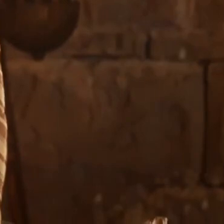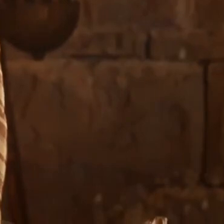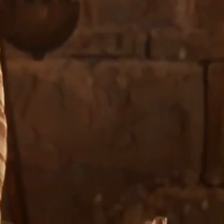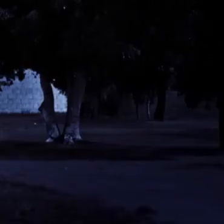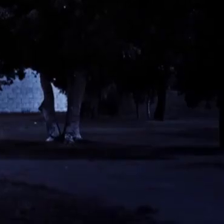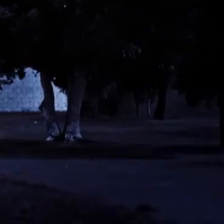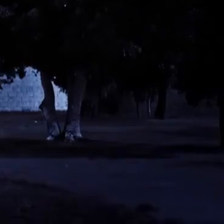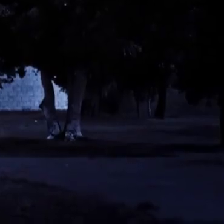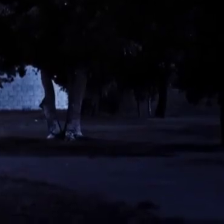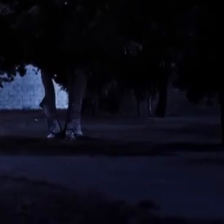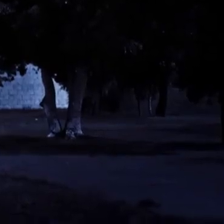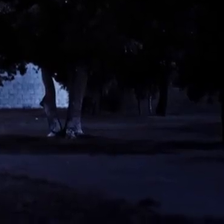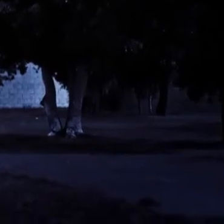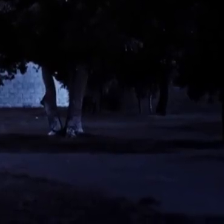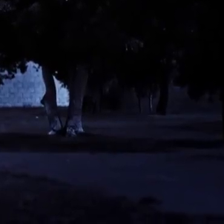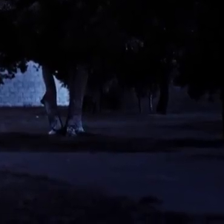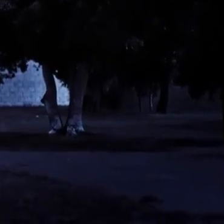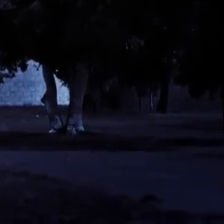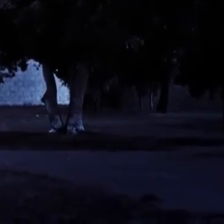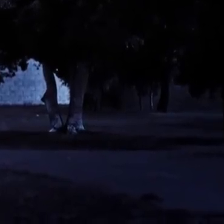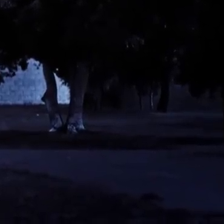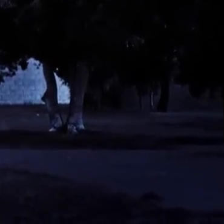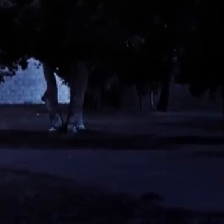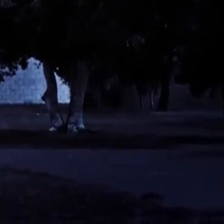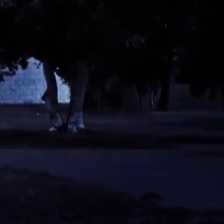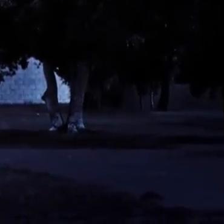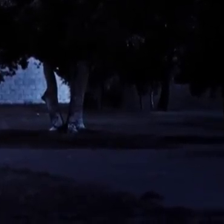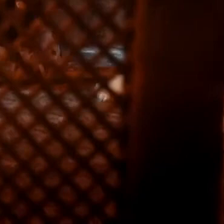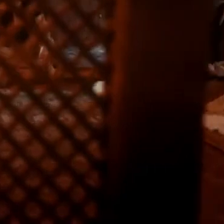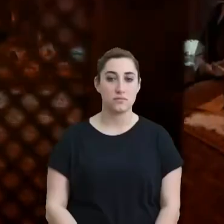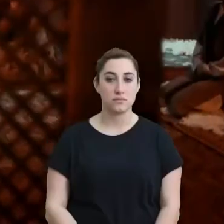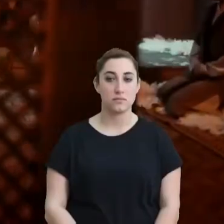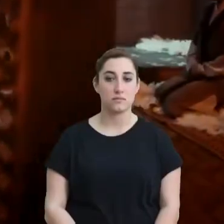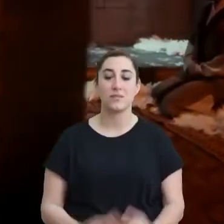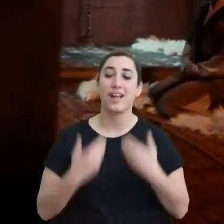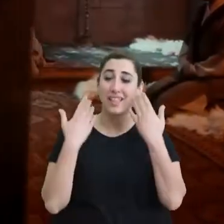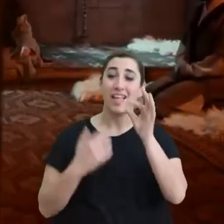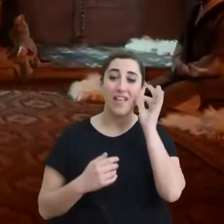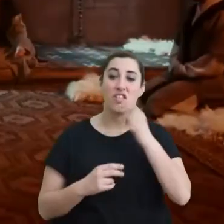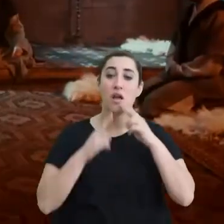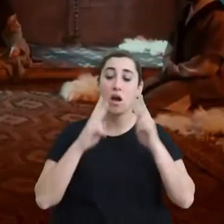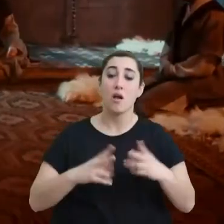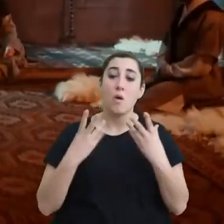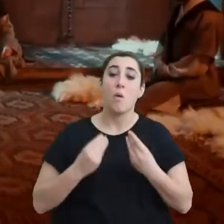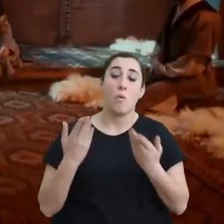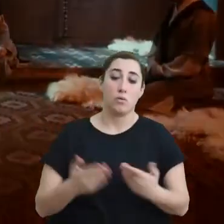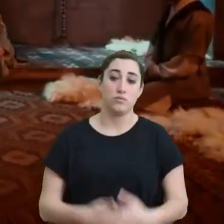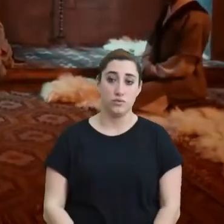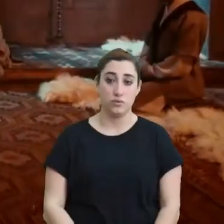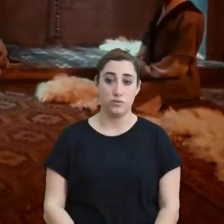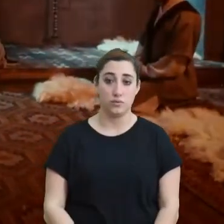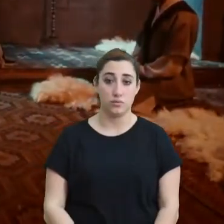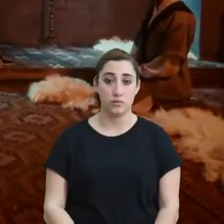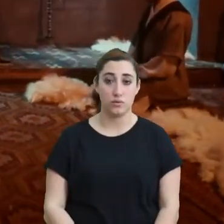başını öne salladı. Mesut yüzünü ona döndü. Akşam karanlığında dergahın ön cephesi. Kadı efendi hükmü vermiştir şeyhim.